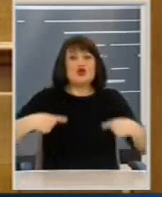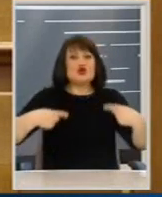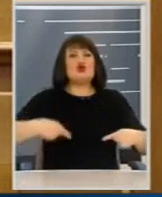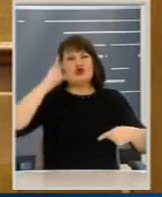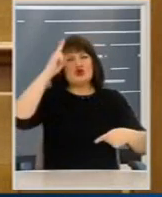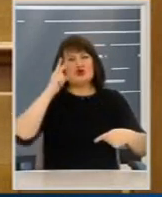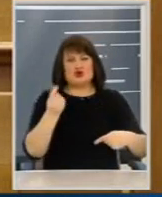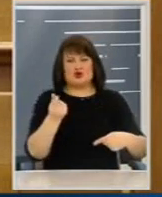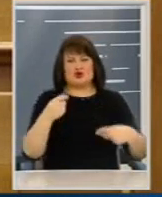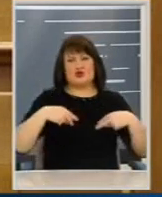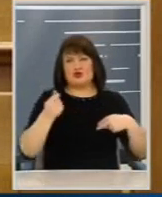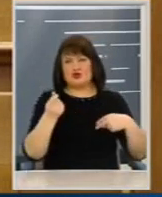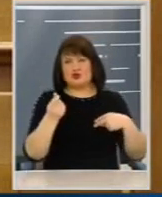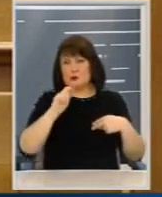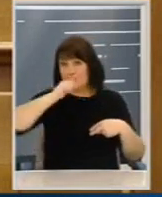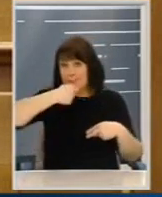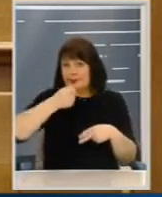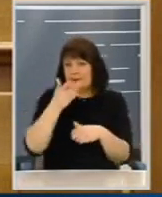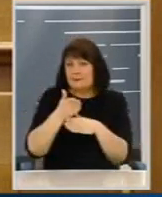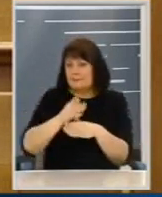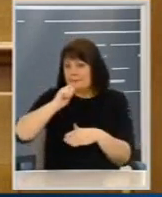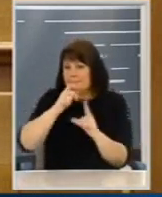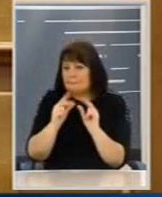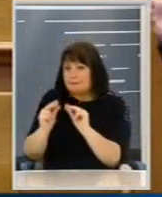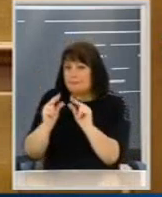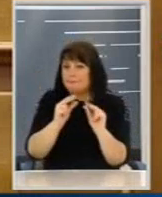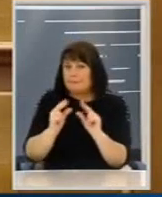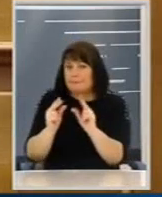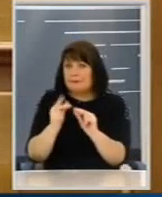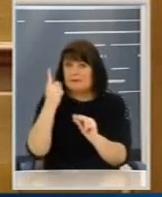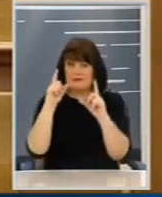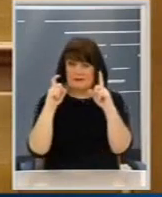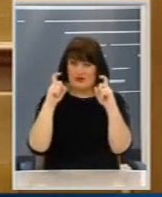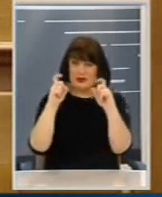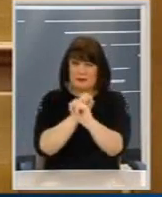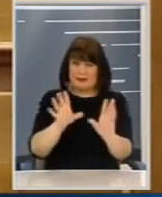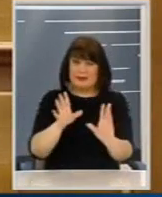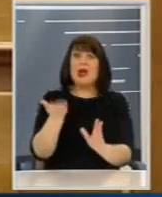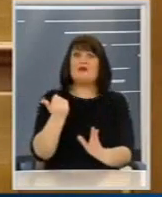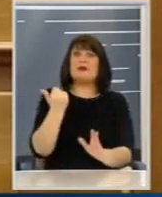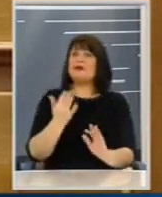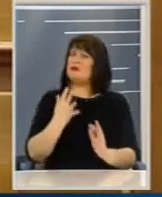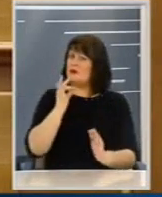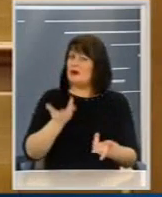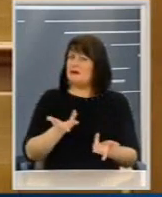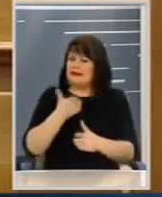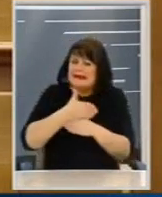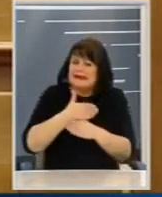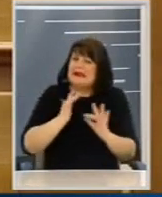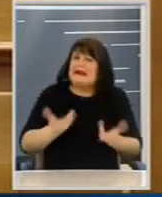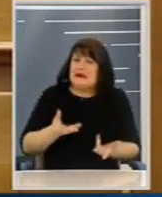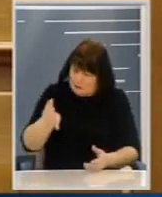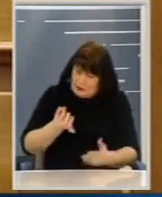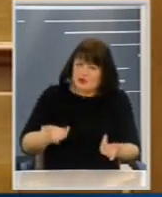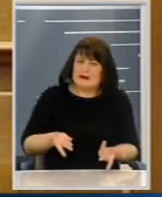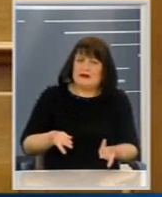Σόιμπλε τόσο μυστικά και απόρριτα που ούτε μια φωτογραφία δεν θέλατε να δώσετε στη δημοσιότητα? Μας